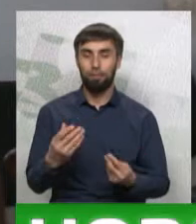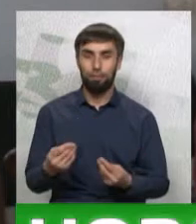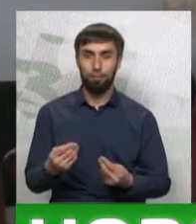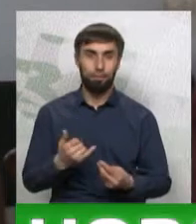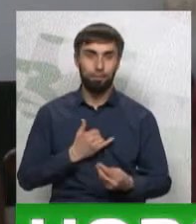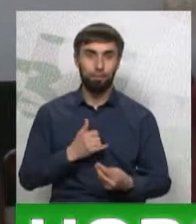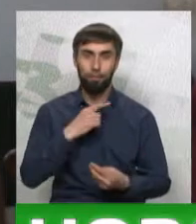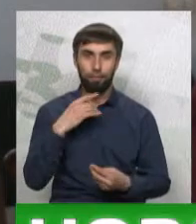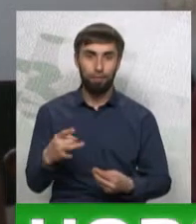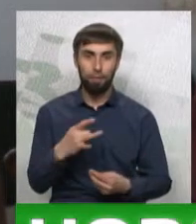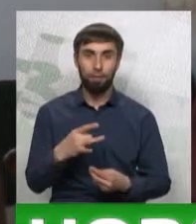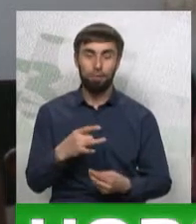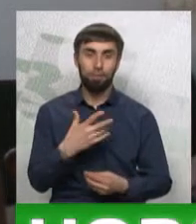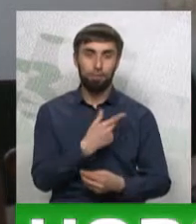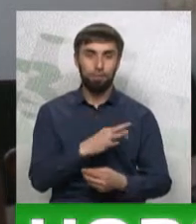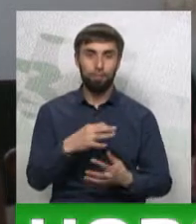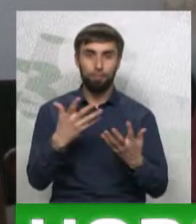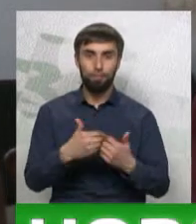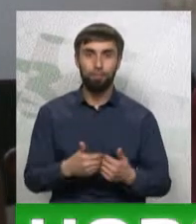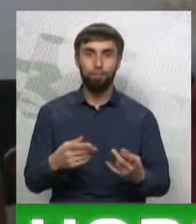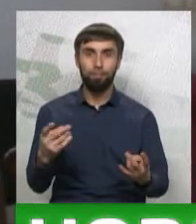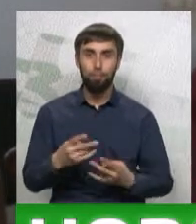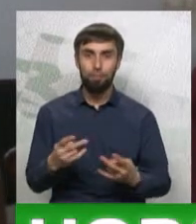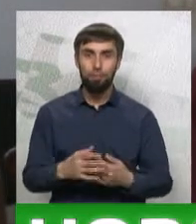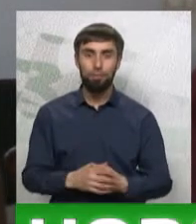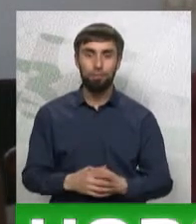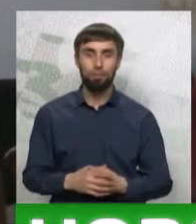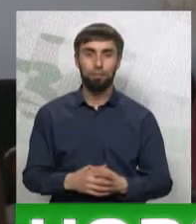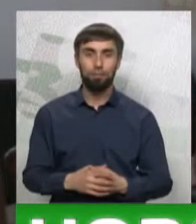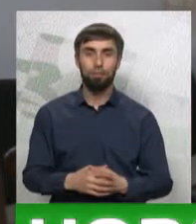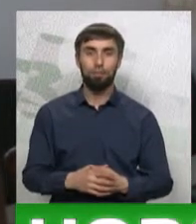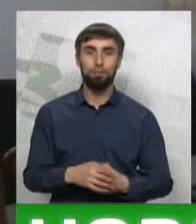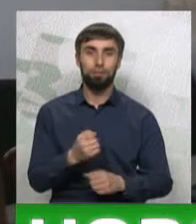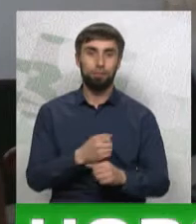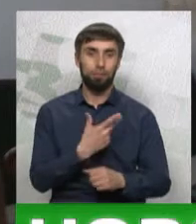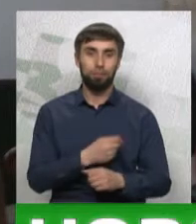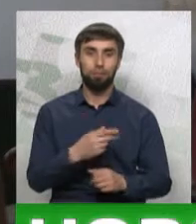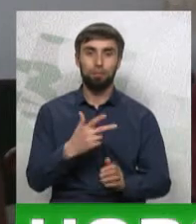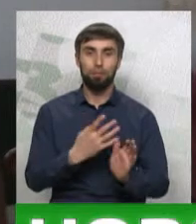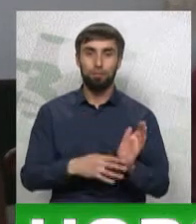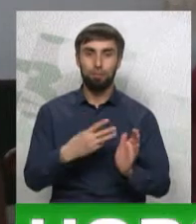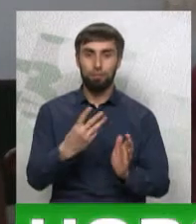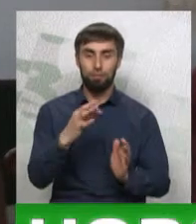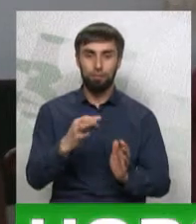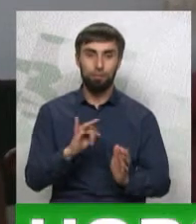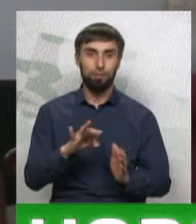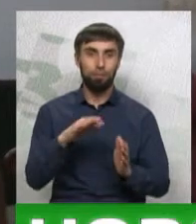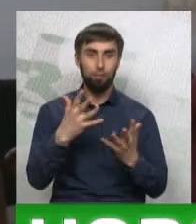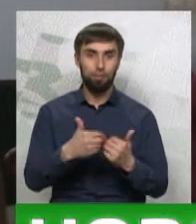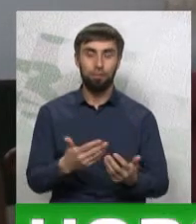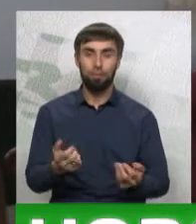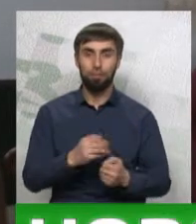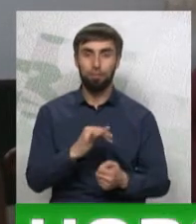у нас в республике привито от количества подлежащих про вакцинировано 93 процента и от количества